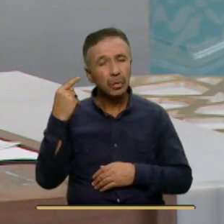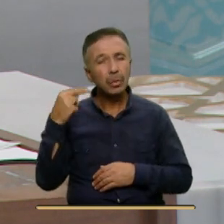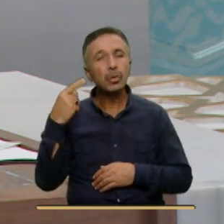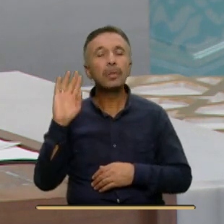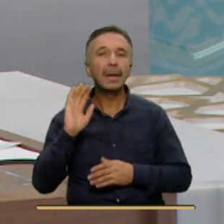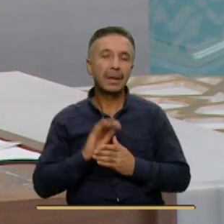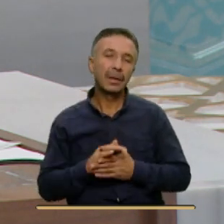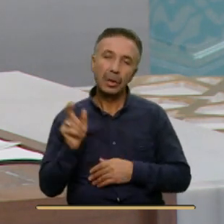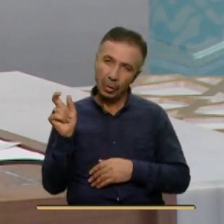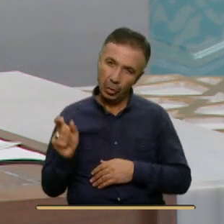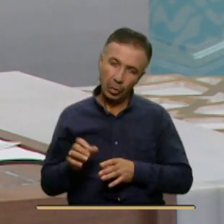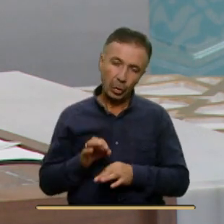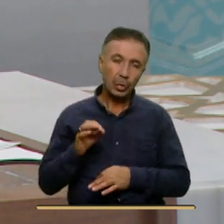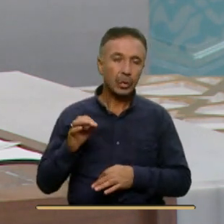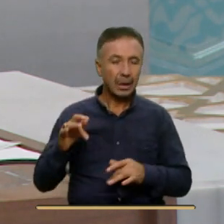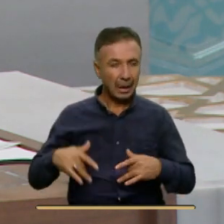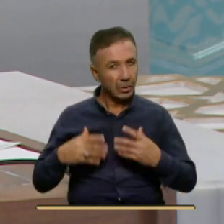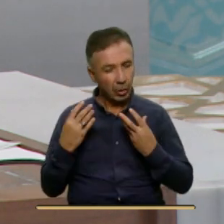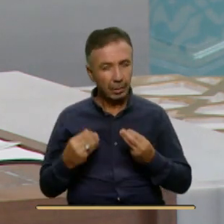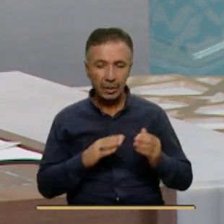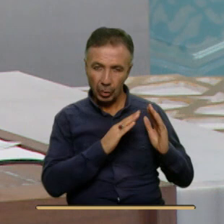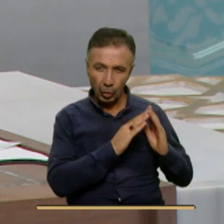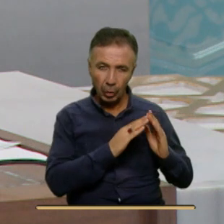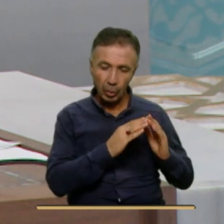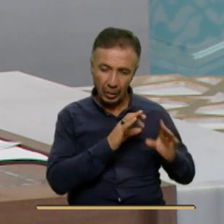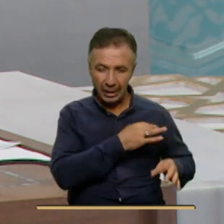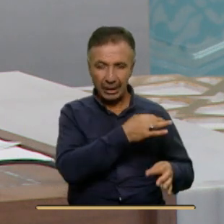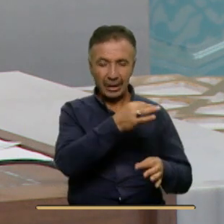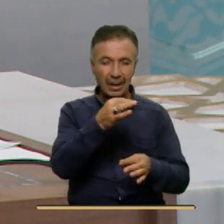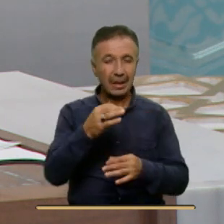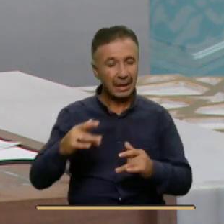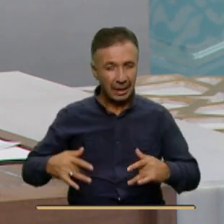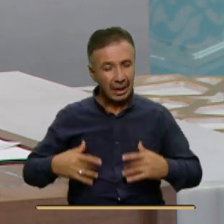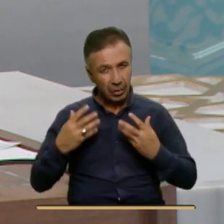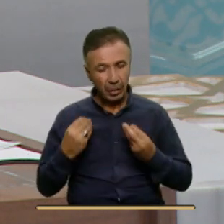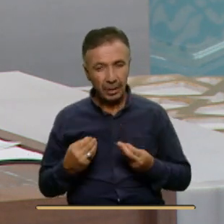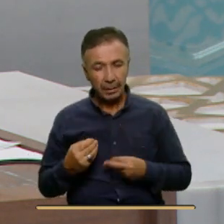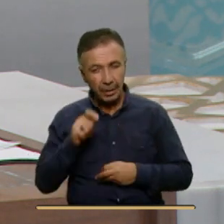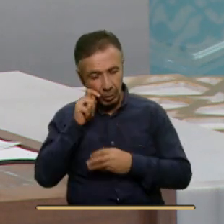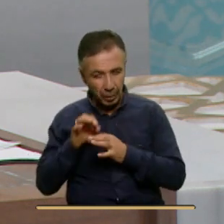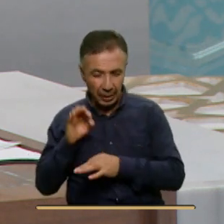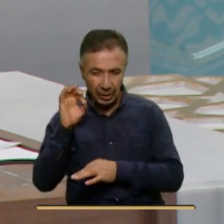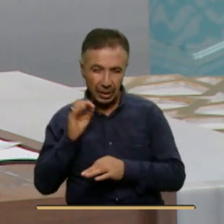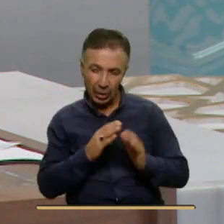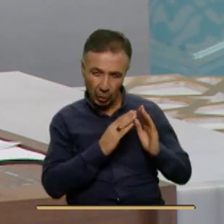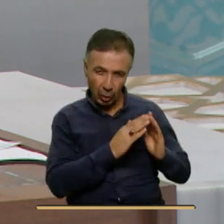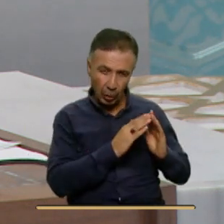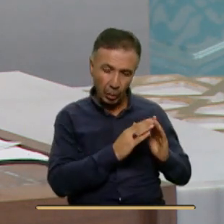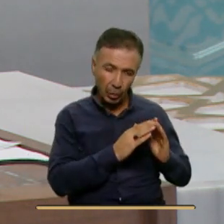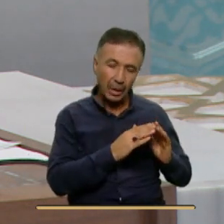Kulun rızası, komşuların rızası, komşunun bir Müslümandan komşuların